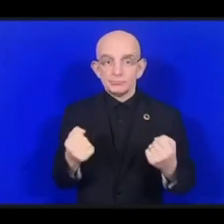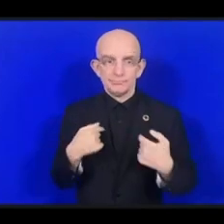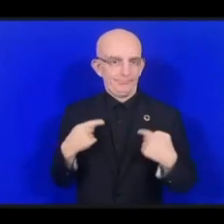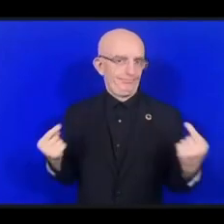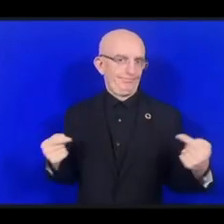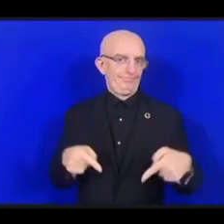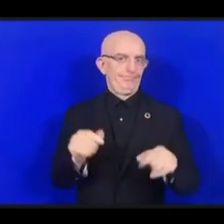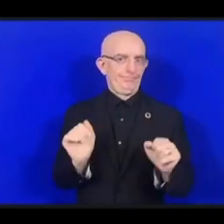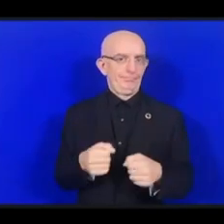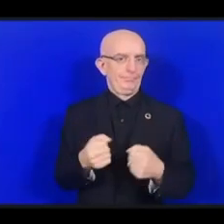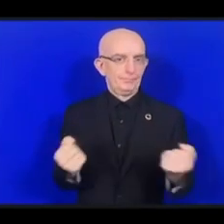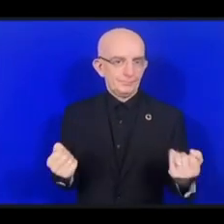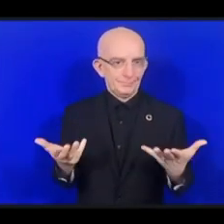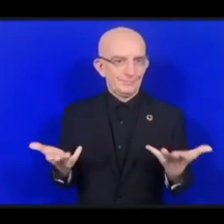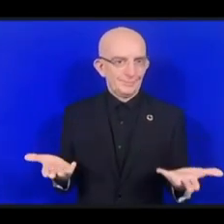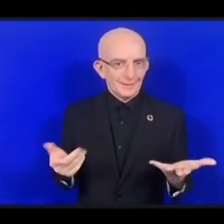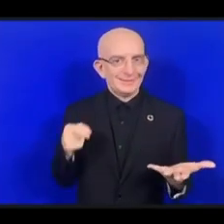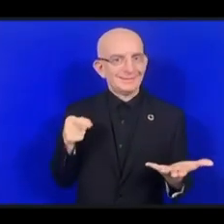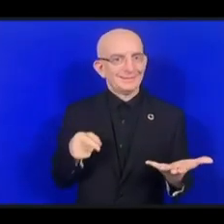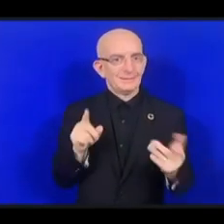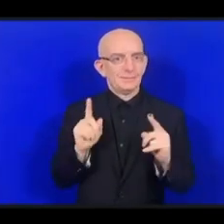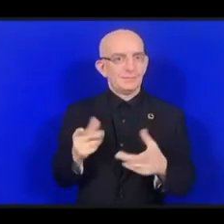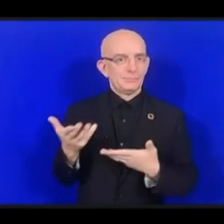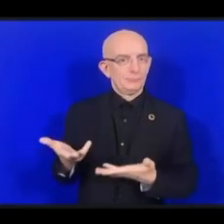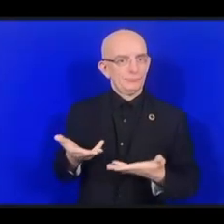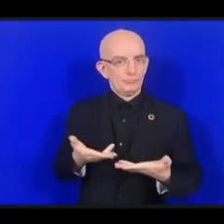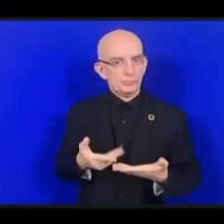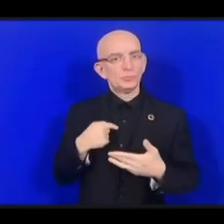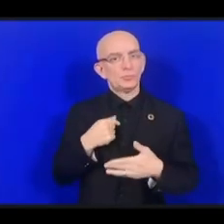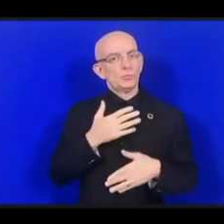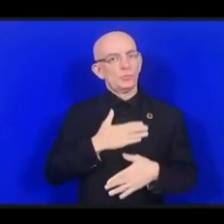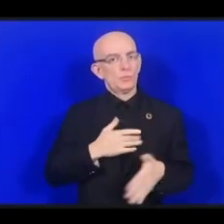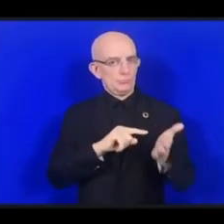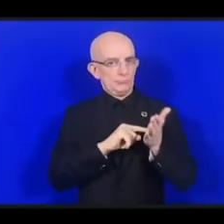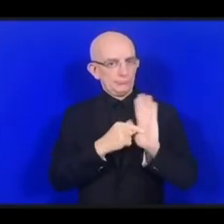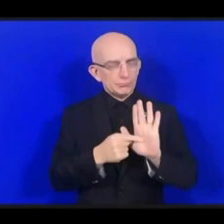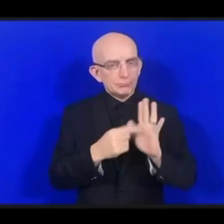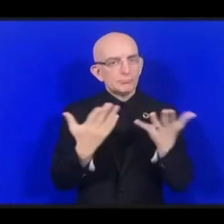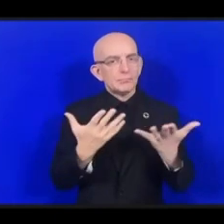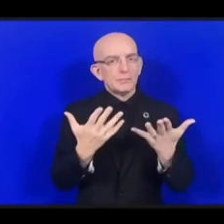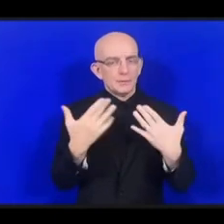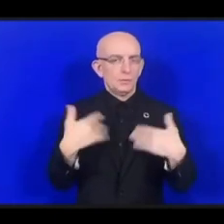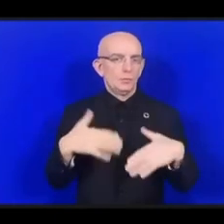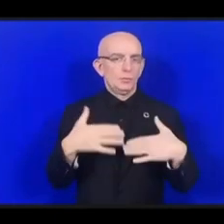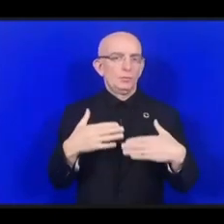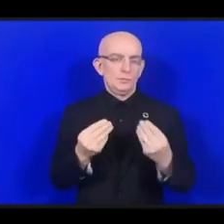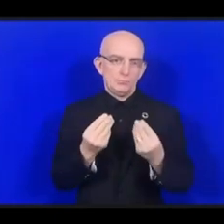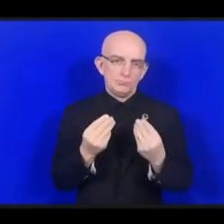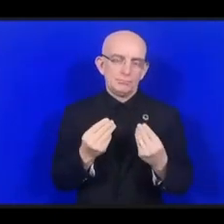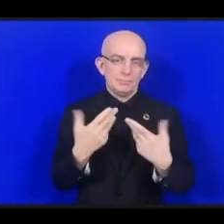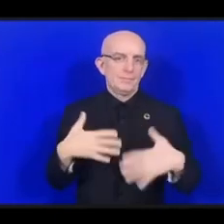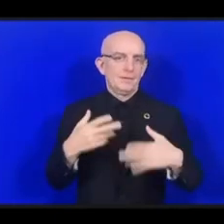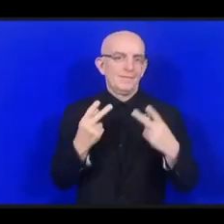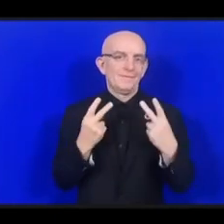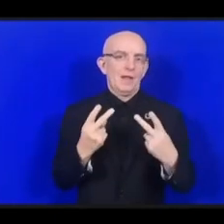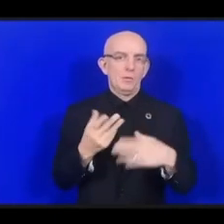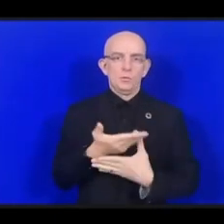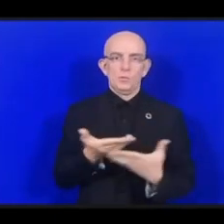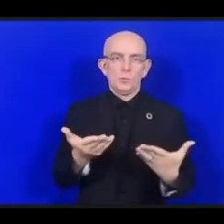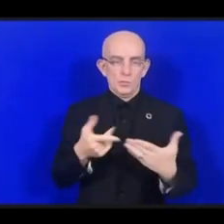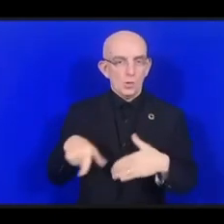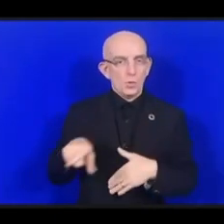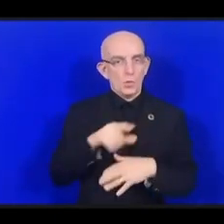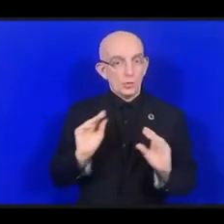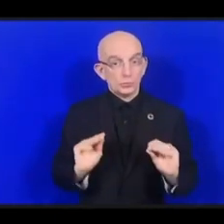FGI il est encore plus apparent dans quelle mesure nous devons relever les défis d'aujourd'hui les défis